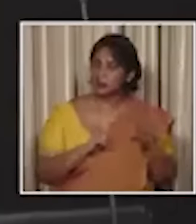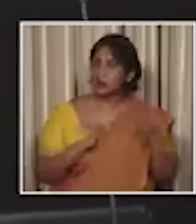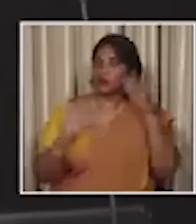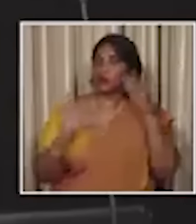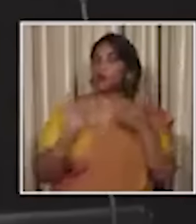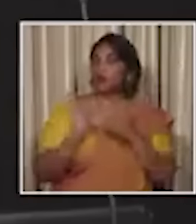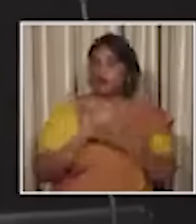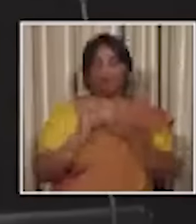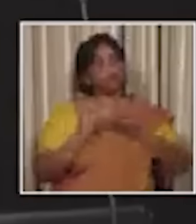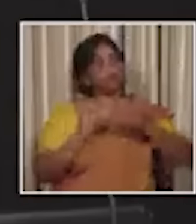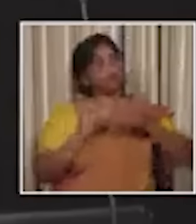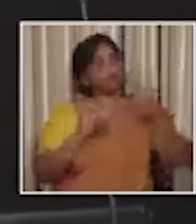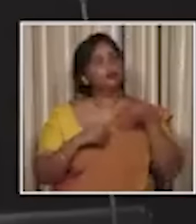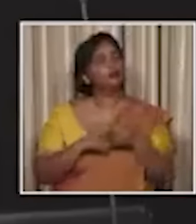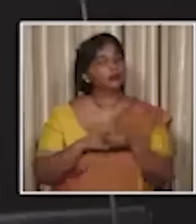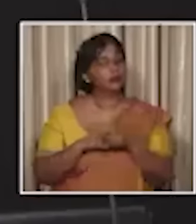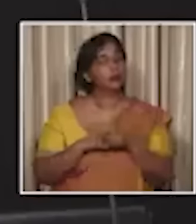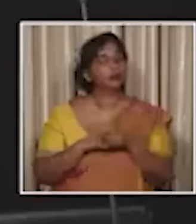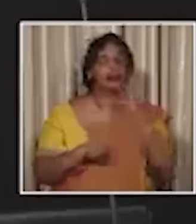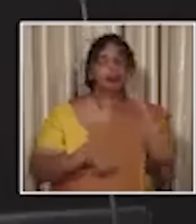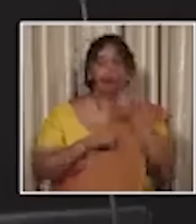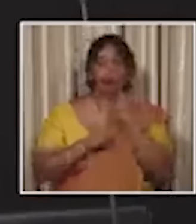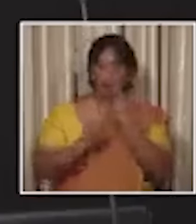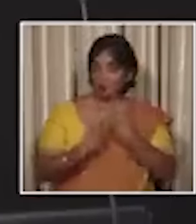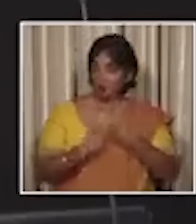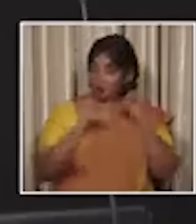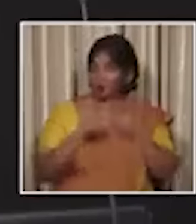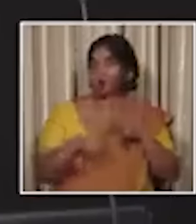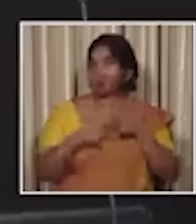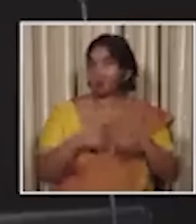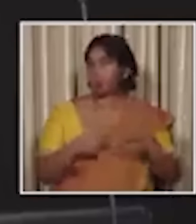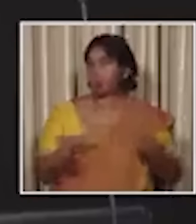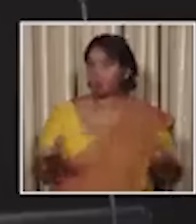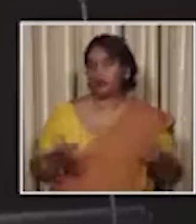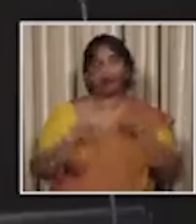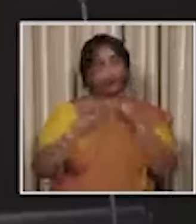தராது உள்ளக ரீதியில் தருகிறோம் என்றீர்கள், ஆனால்